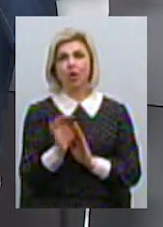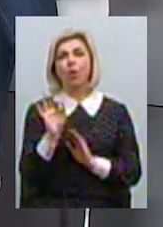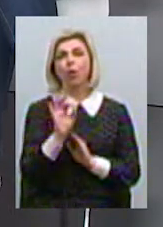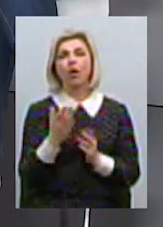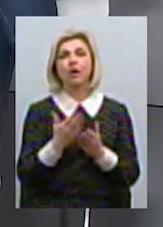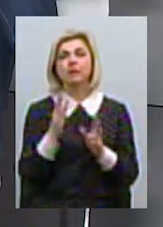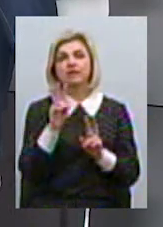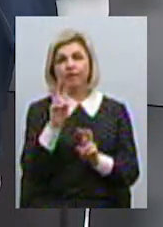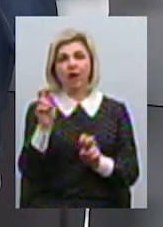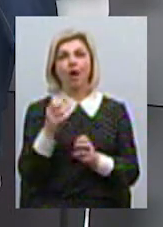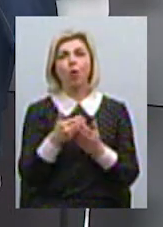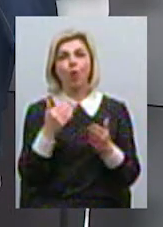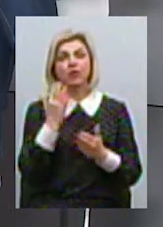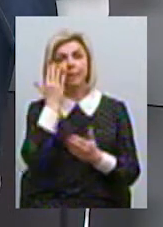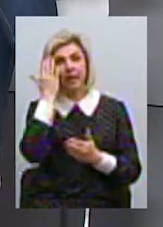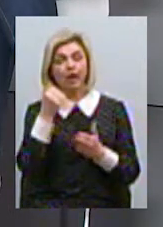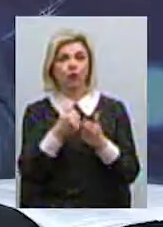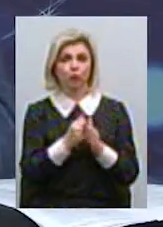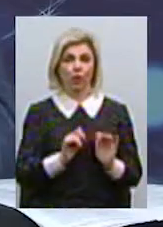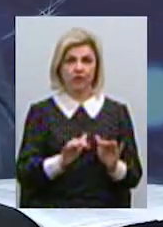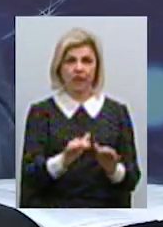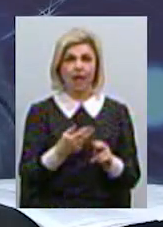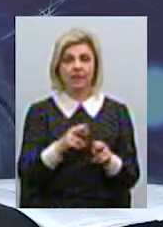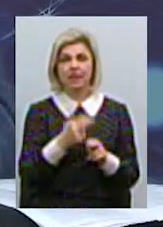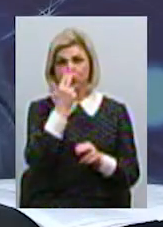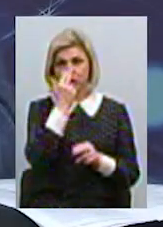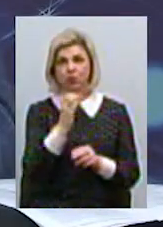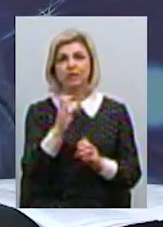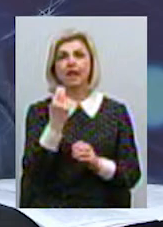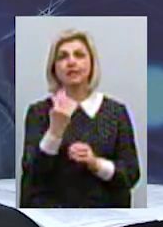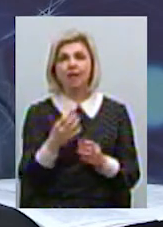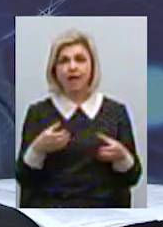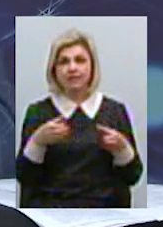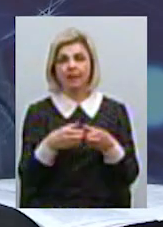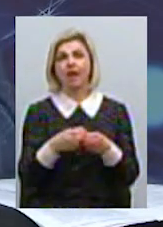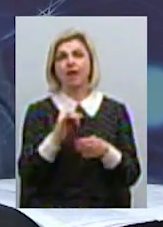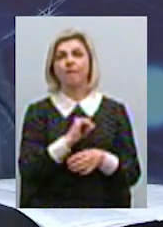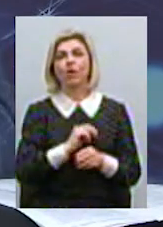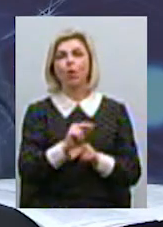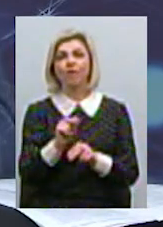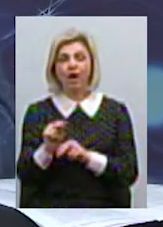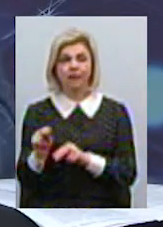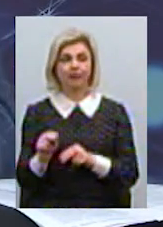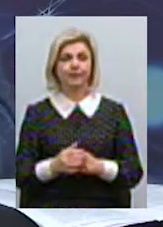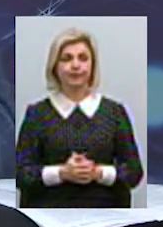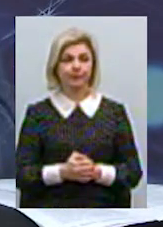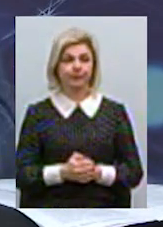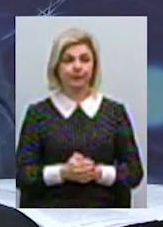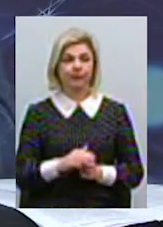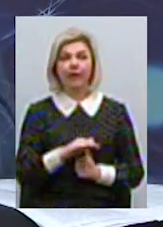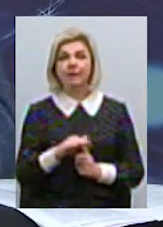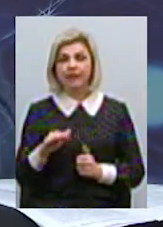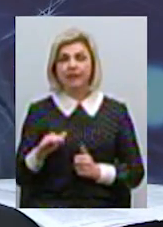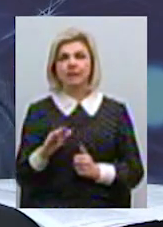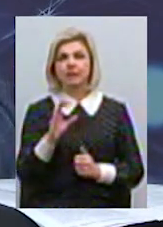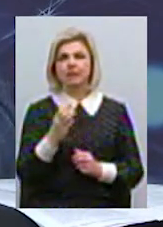який має назву «Від мрії до дії». Це соціалізація і виховання, скажімо так, дітей